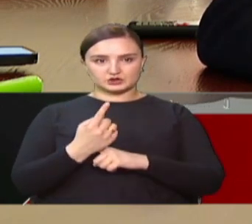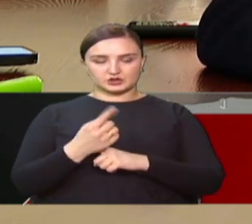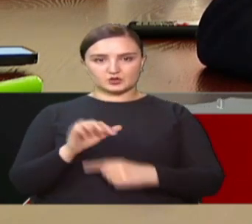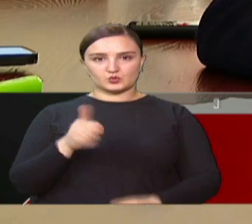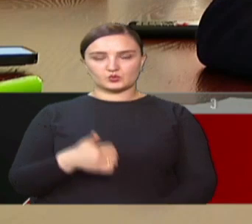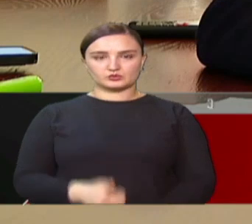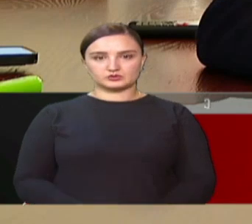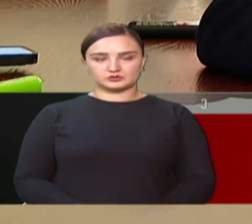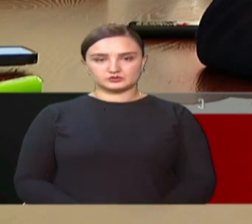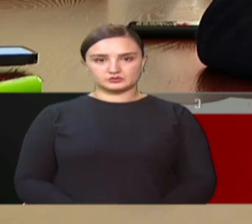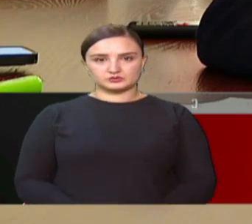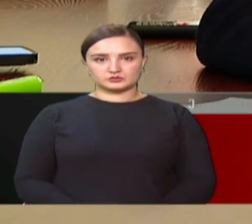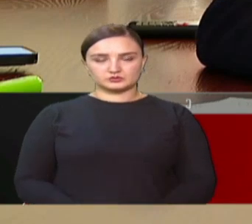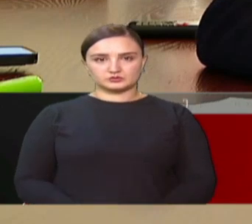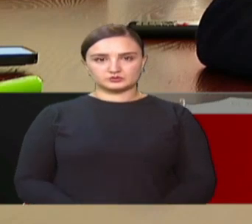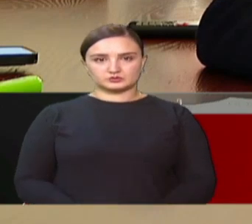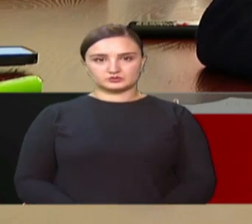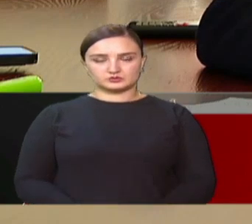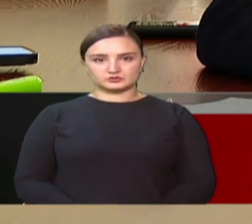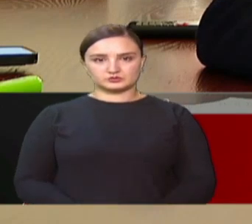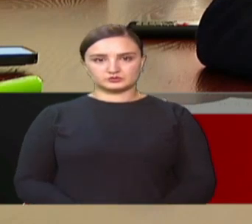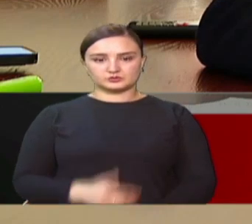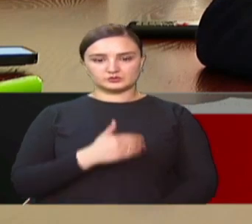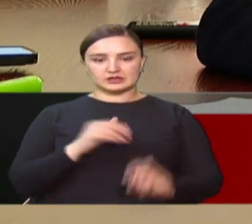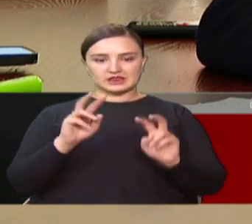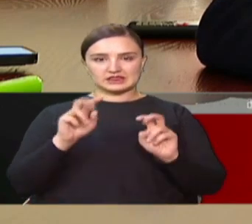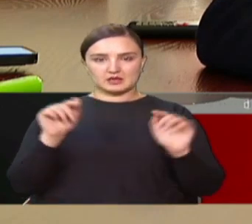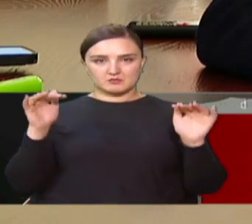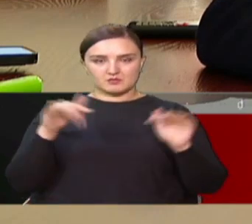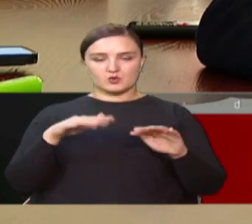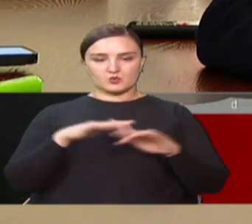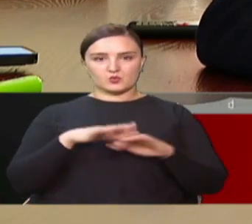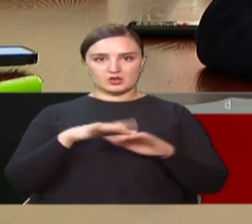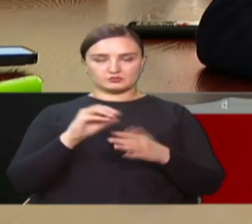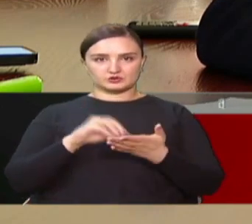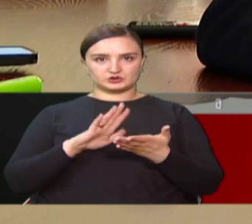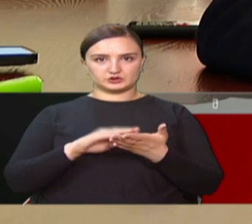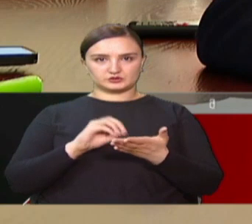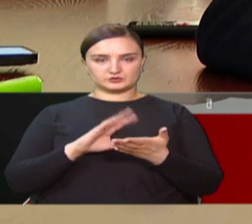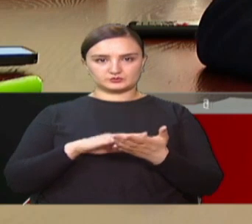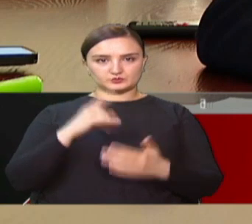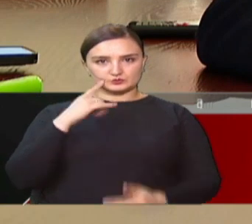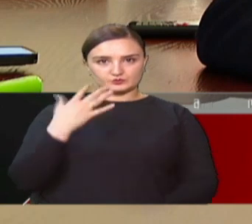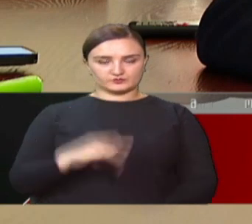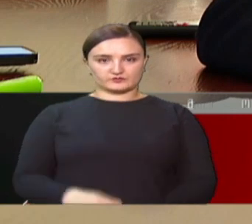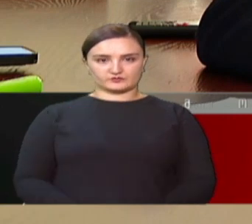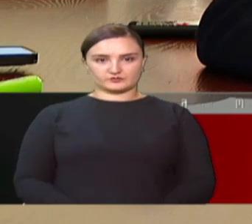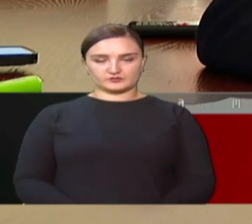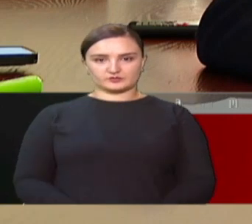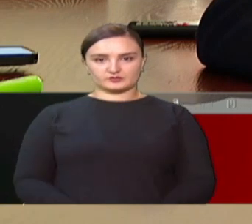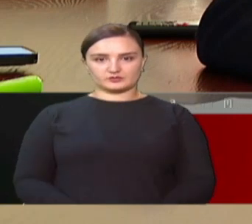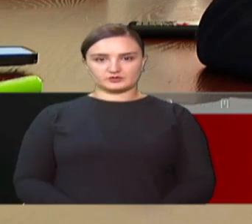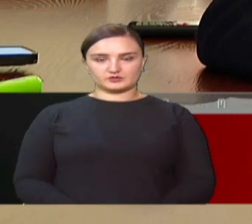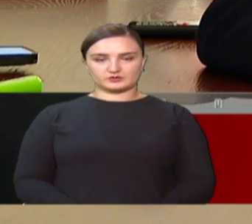როგორც ტურები უნდათ რომ შემოესიონ ახლა ამ თემას და რაღაცა ქულები ჩაიწერონ, უსვინდისო და მითუმეტეს კიდევ